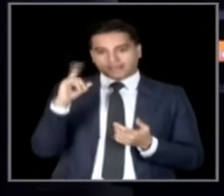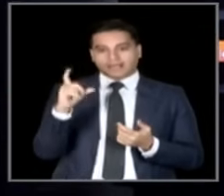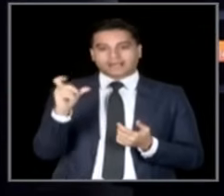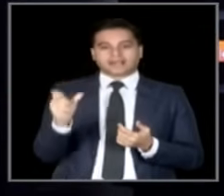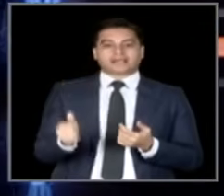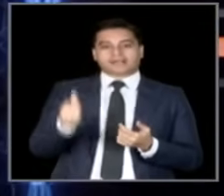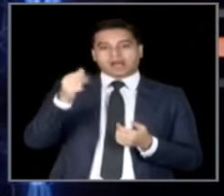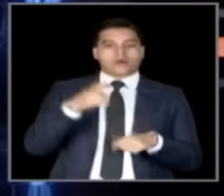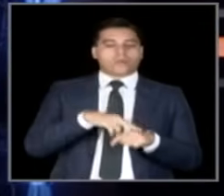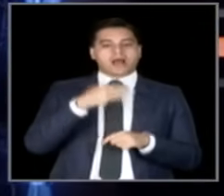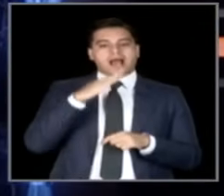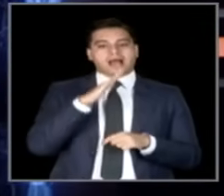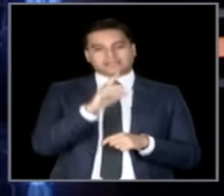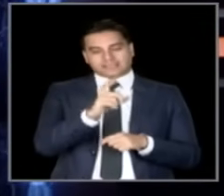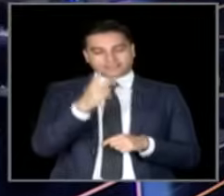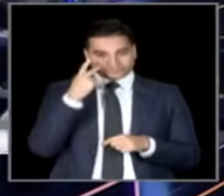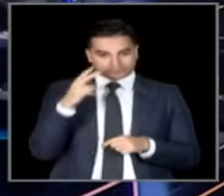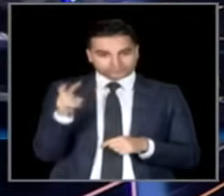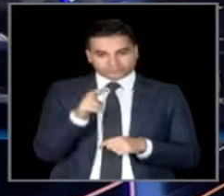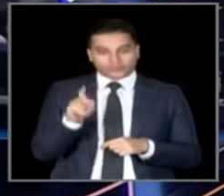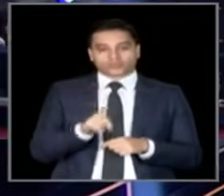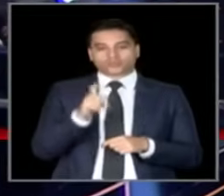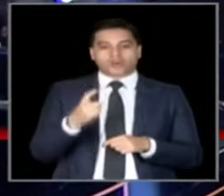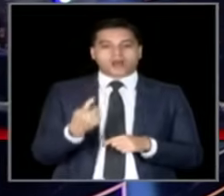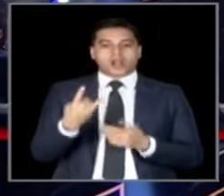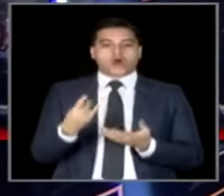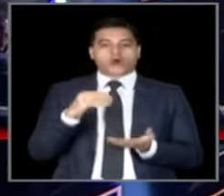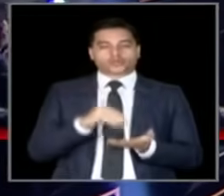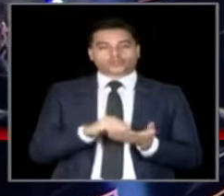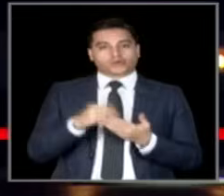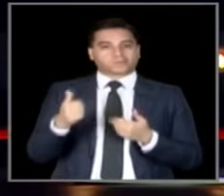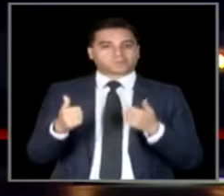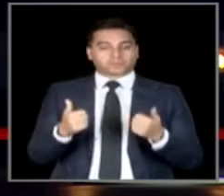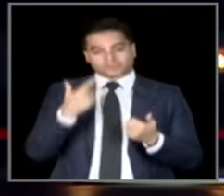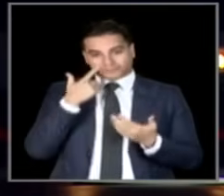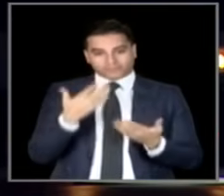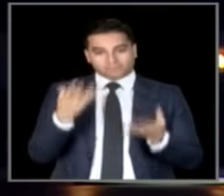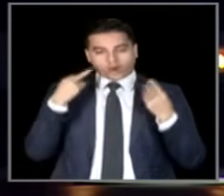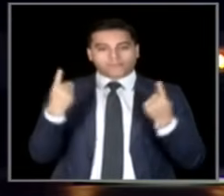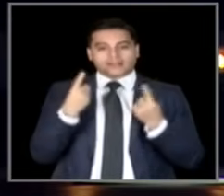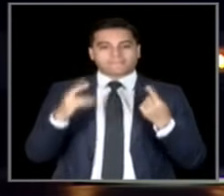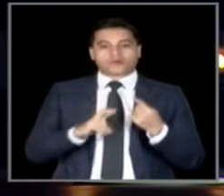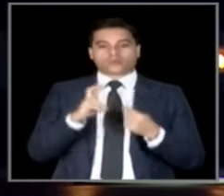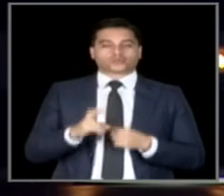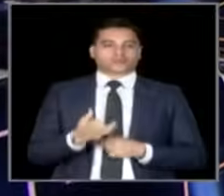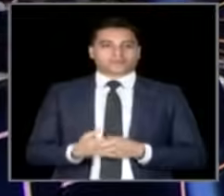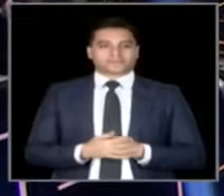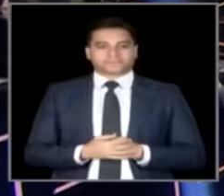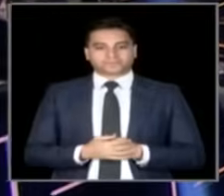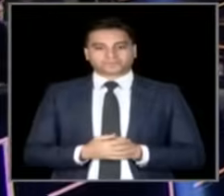وحسن، حسن وميرنا، وسؤال بعشر نقاط، معلومات عامه. والسؤال